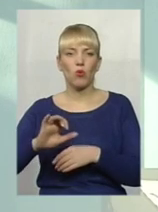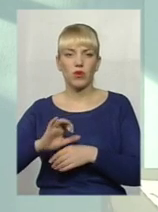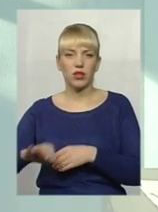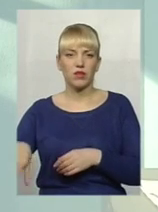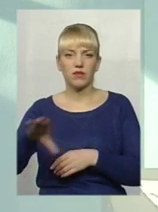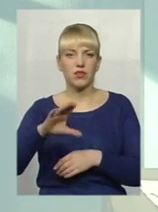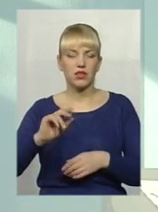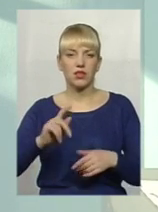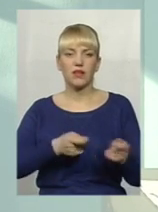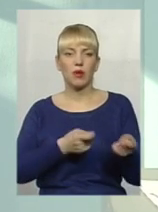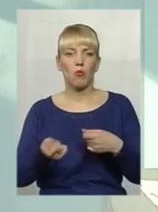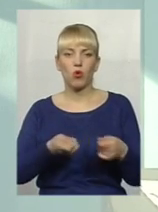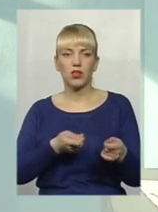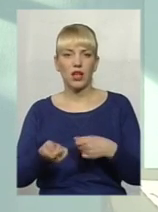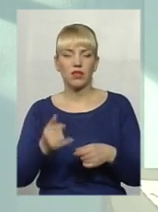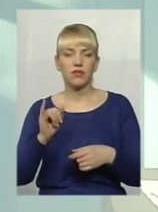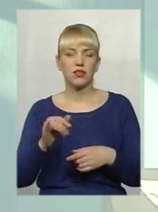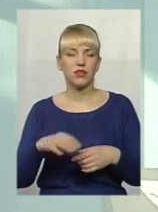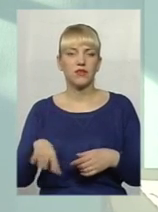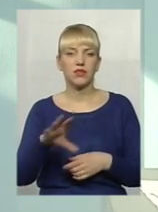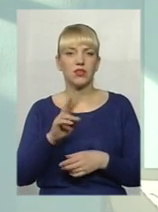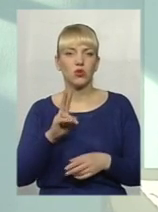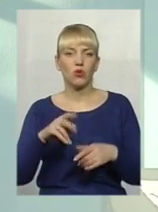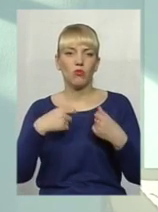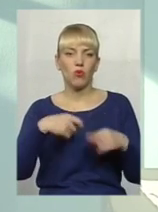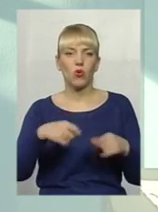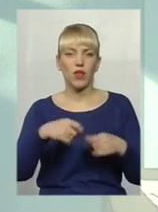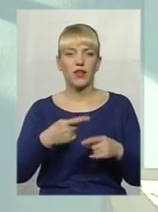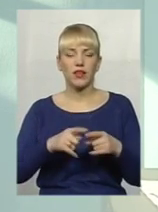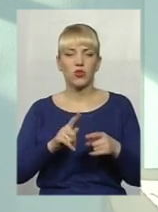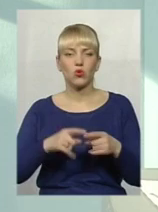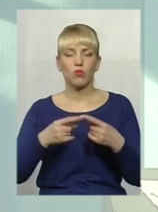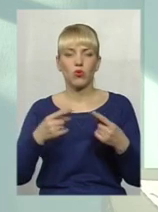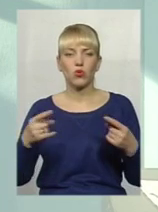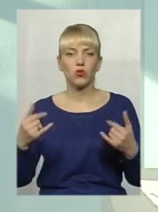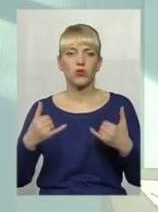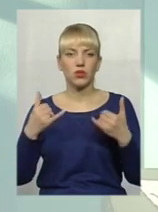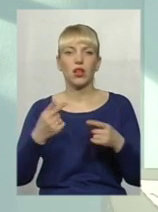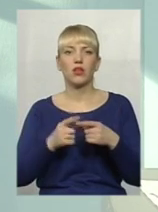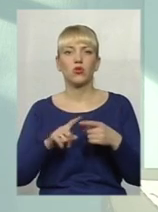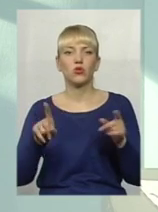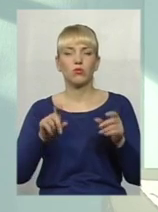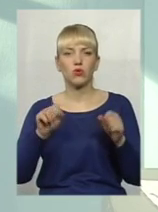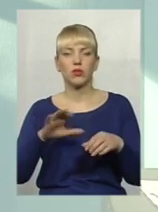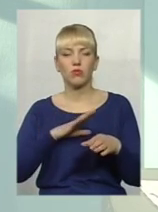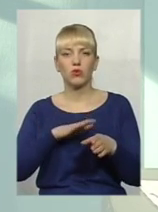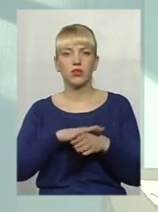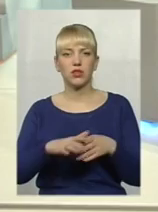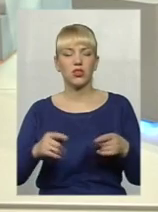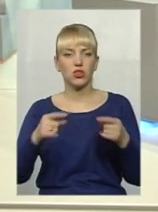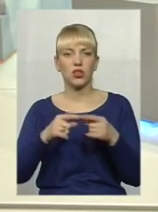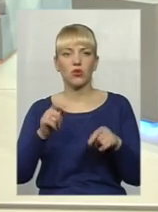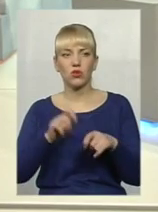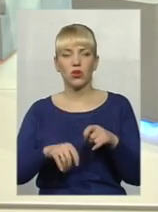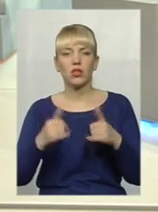всіх імпортерів і всіх, хто продає цю продукцію, для того, щоб можна було здійснювати чіткий контроль.